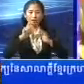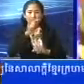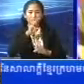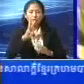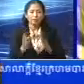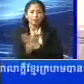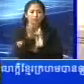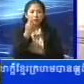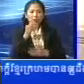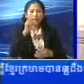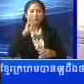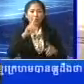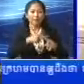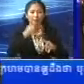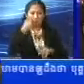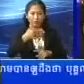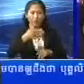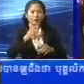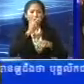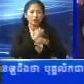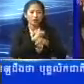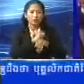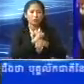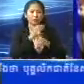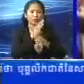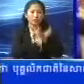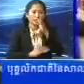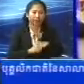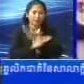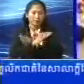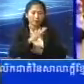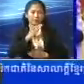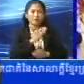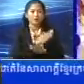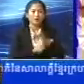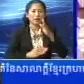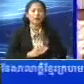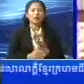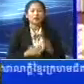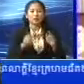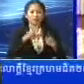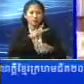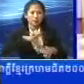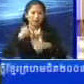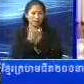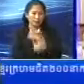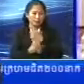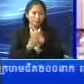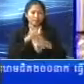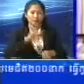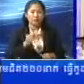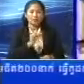3ខែកញ្ញាឆ្នាំ2013ដែលមានក្រសួងសង្គមកិច្ចអតីតយុទ្ធជននិងយុវនីតិសម្បទានៃព្រះរាជាណាចក្រកម្ពុជាធ្វើជាម្ចា